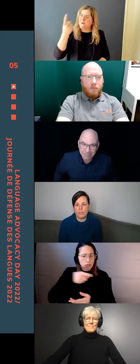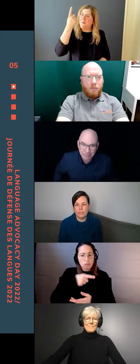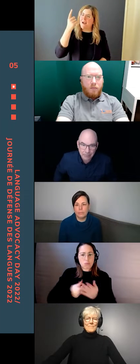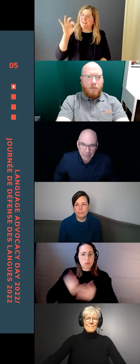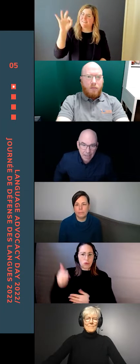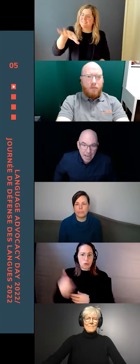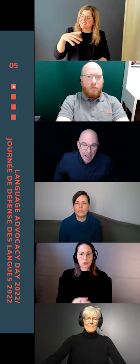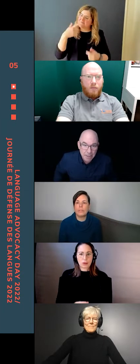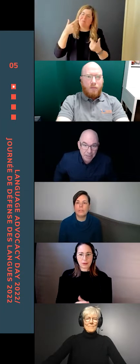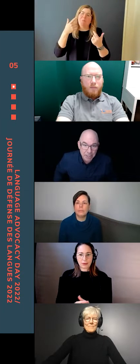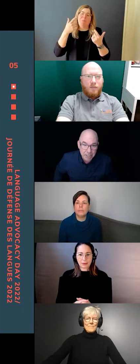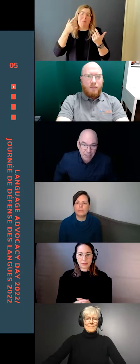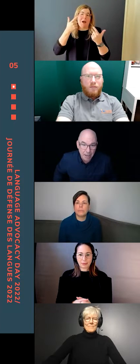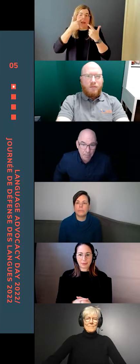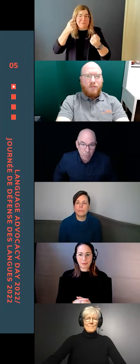vie.